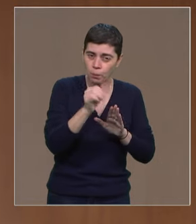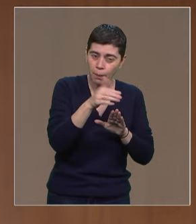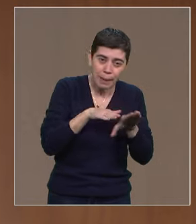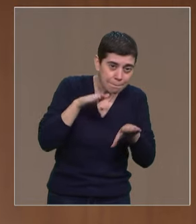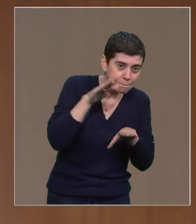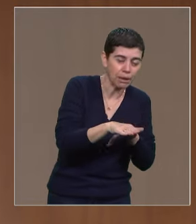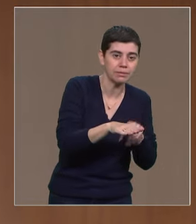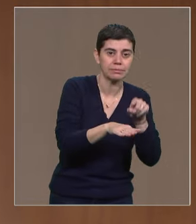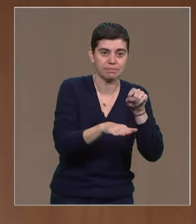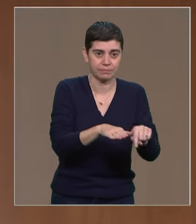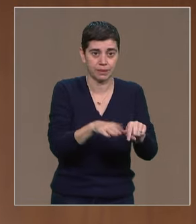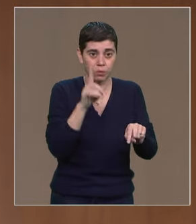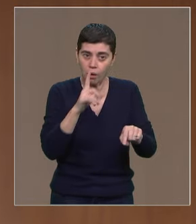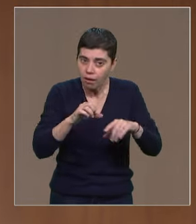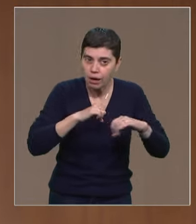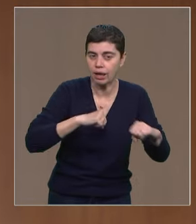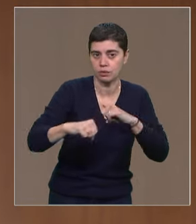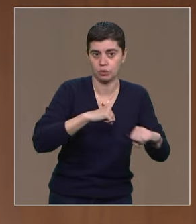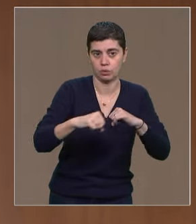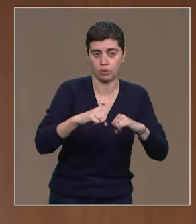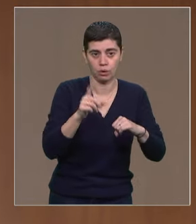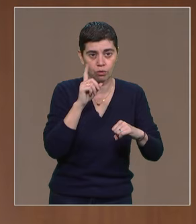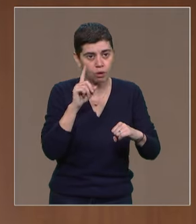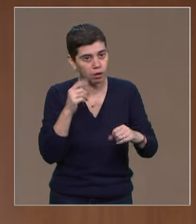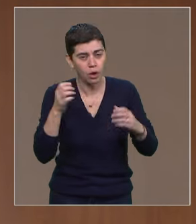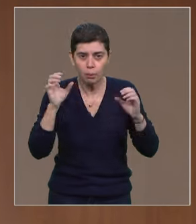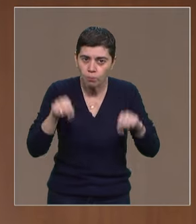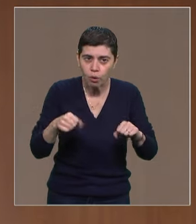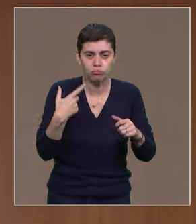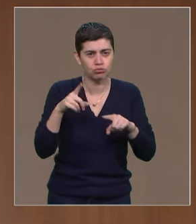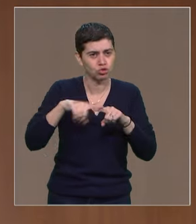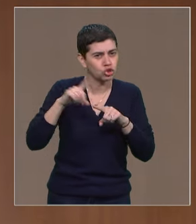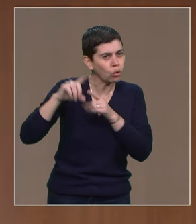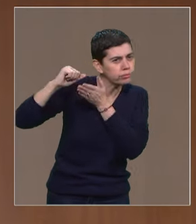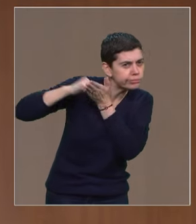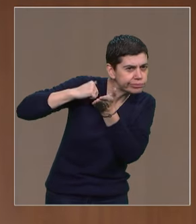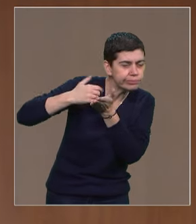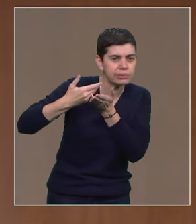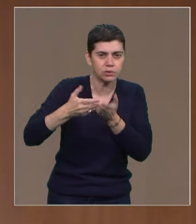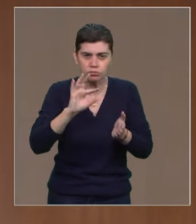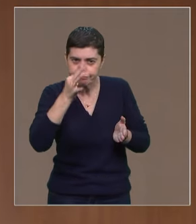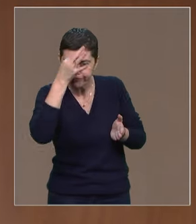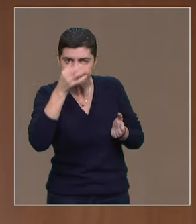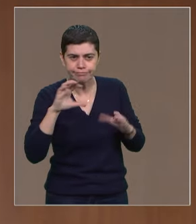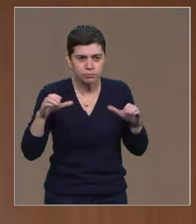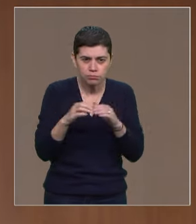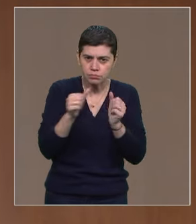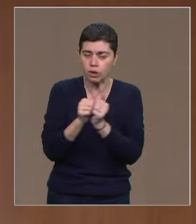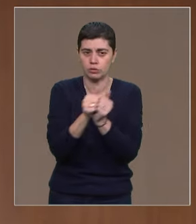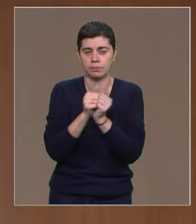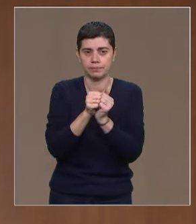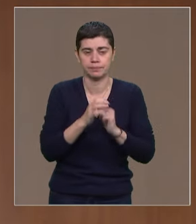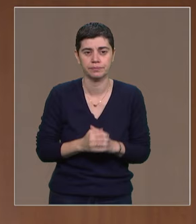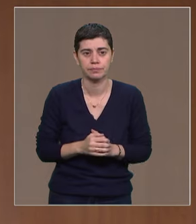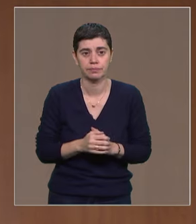un engagement par l'action, dans une démarche de résilience et d'ambition que nous devons porter collectivement. Récemment,